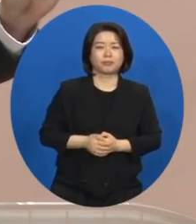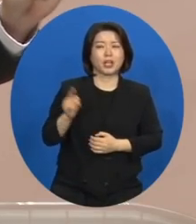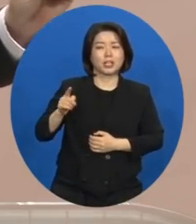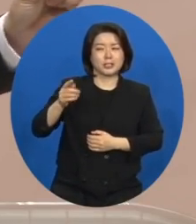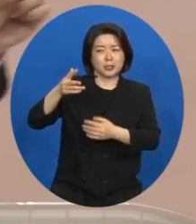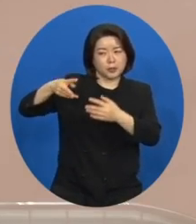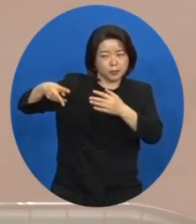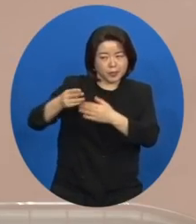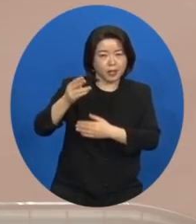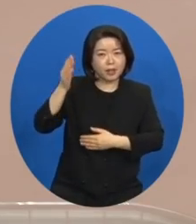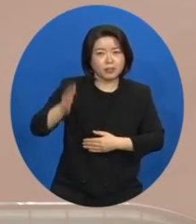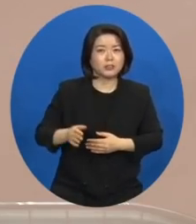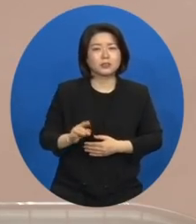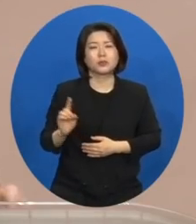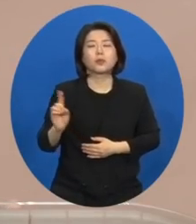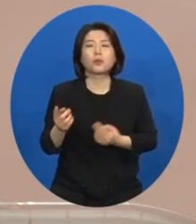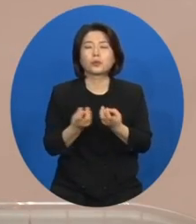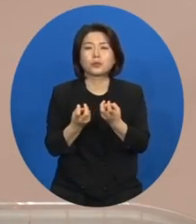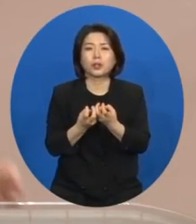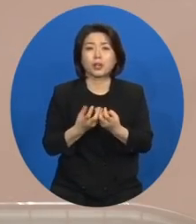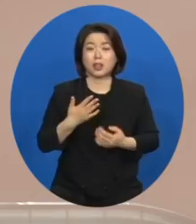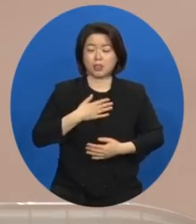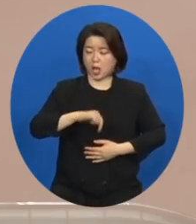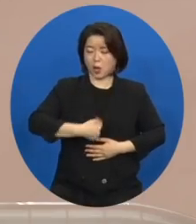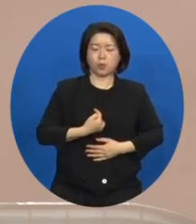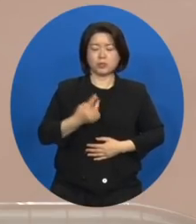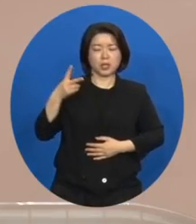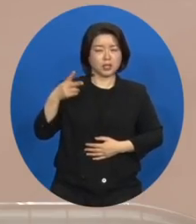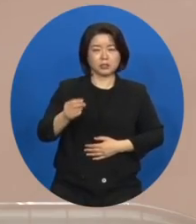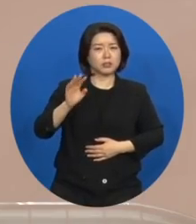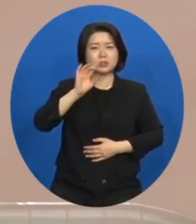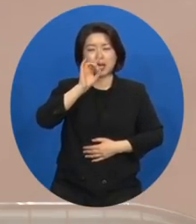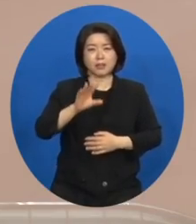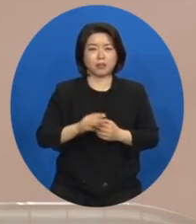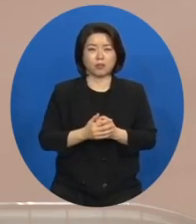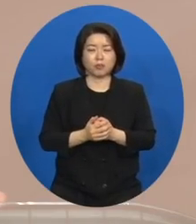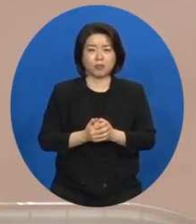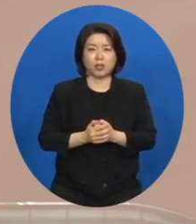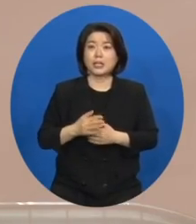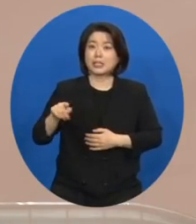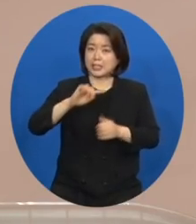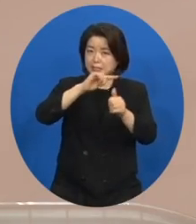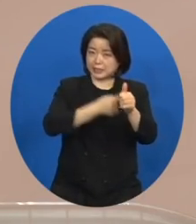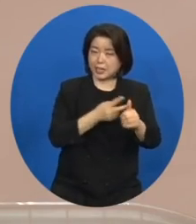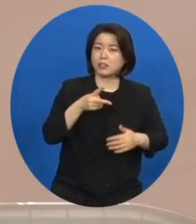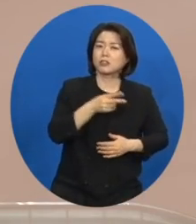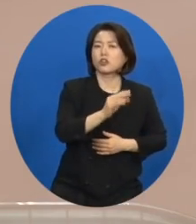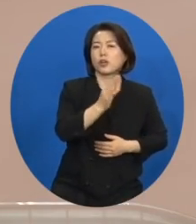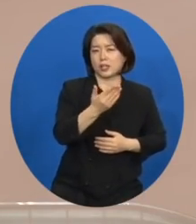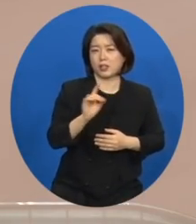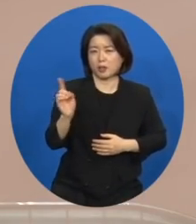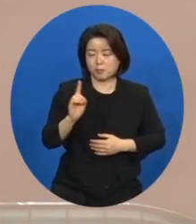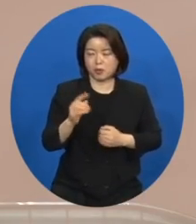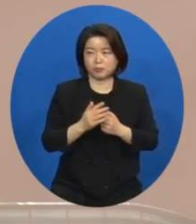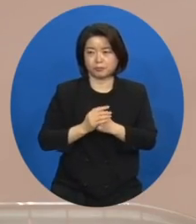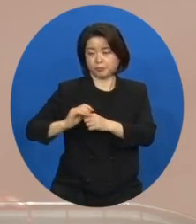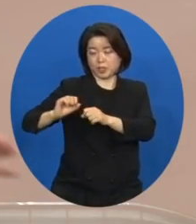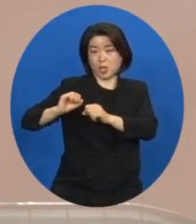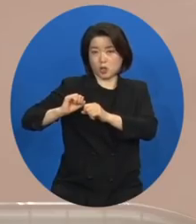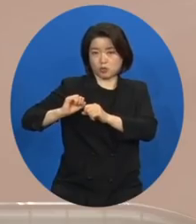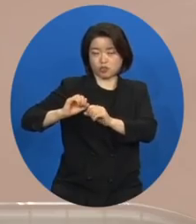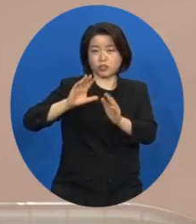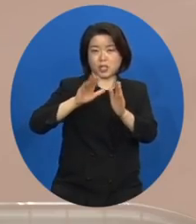끝났을 까요 그러면 끊을 수 없습니다 그렇지는 건데요 군대에서 군정 벽으로 섬기던 중에